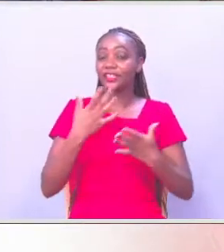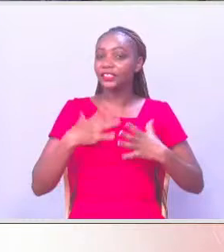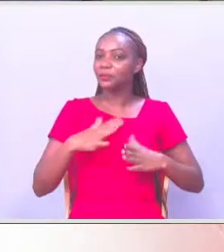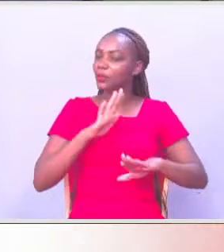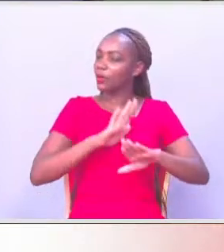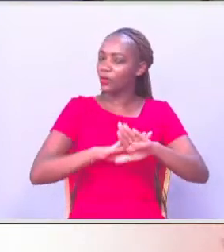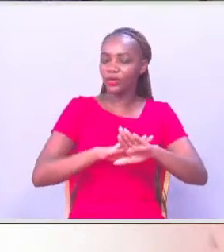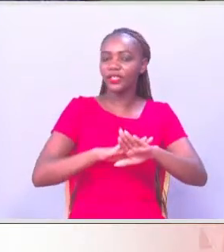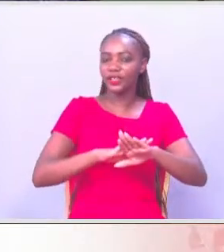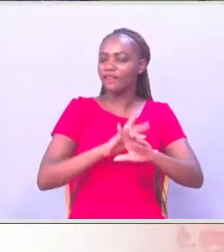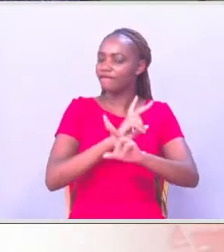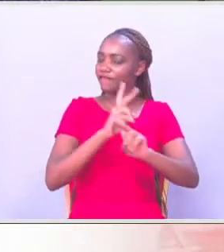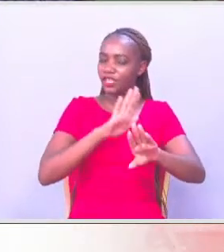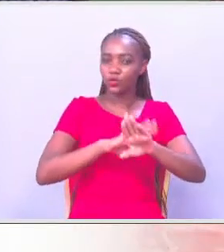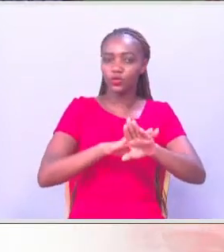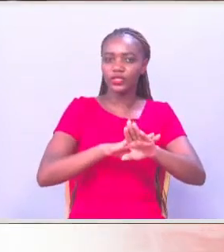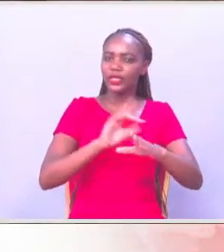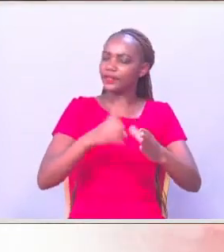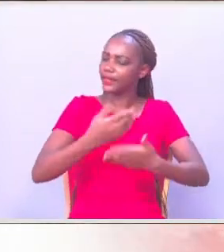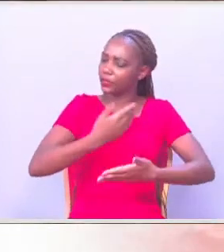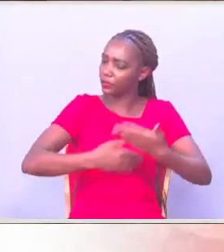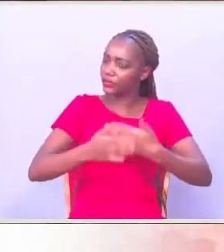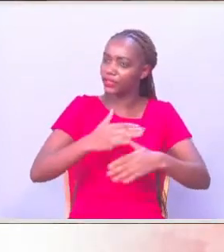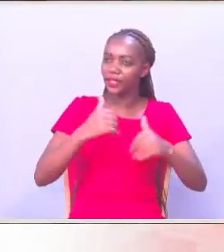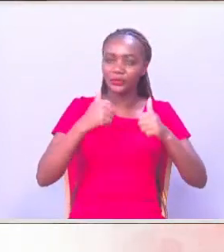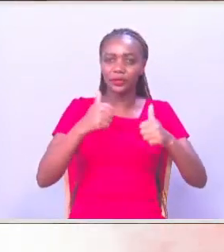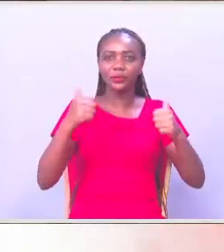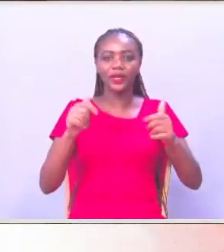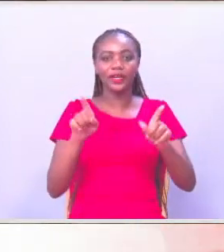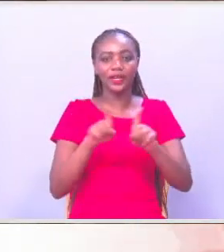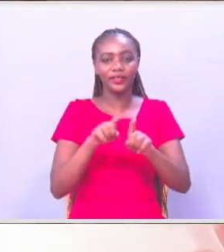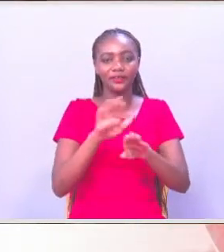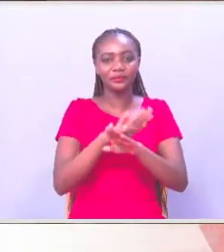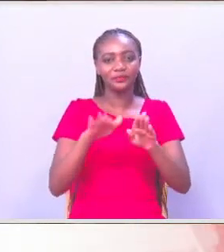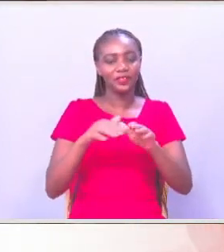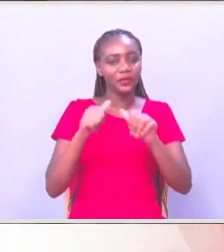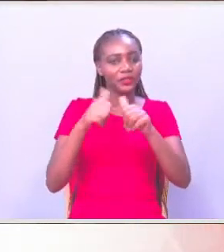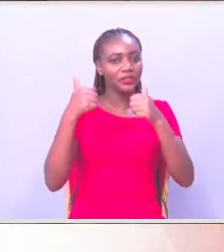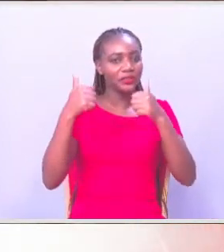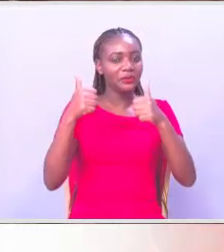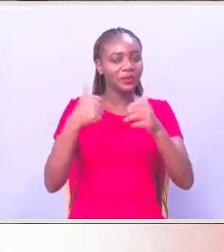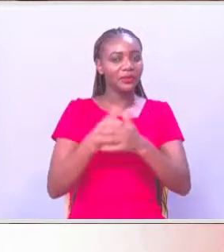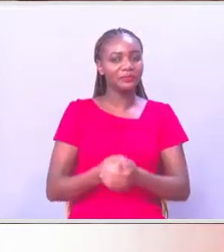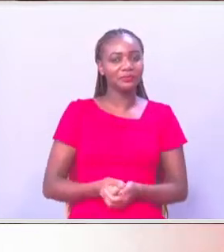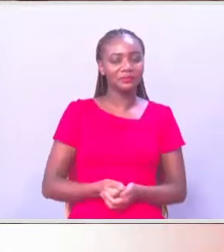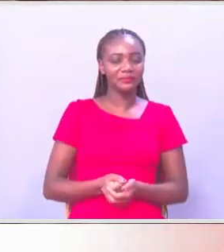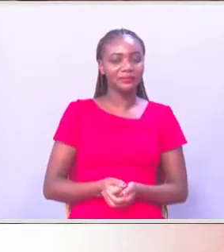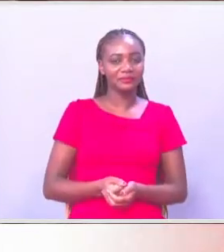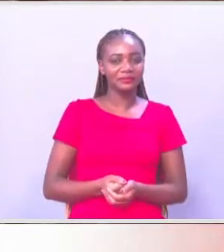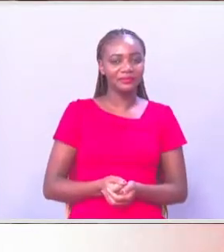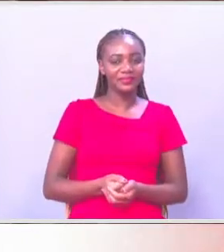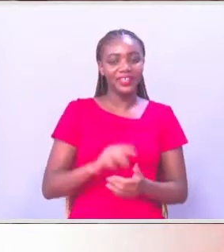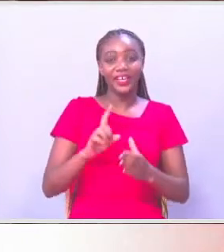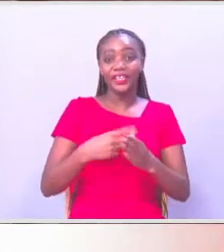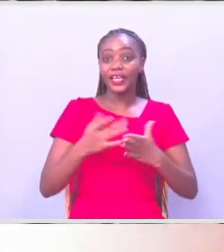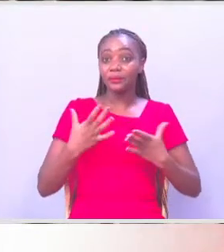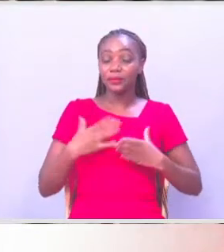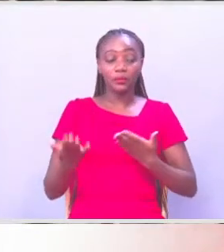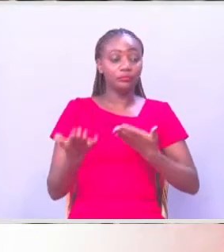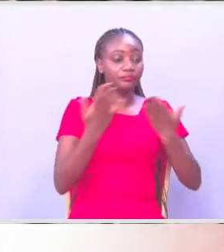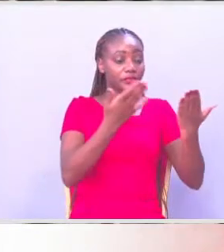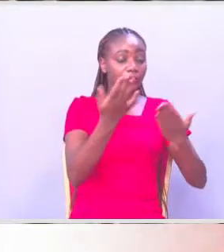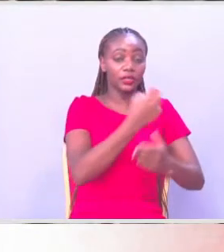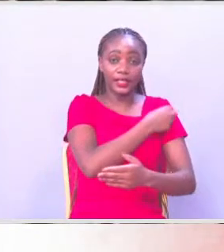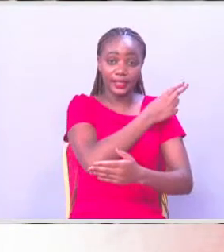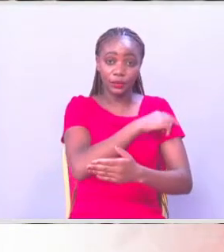sana. Basi tukajuana na mambo mengine, watu wakiuawa kule tunaniletewa, wanaletwa hospitali.